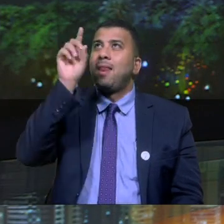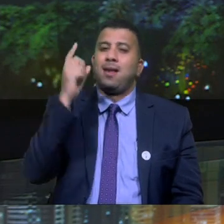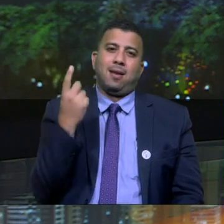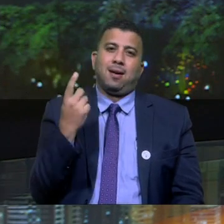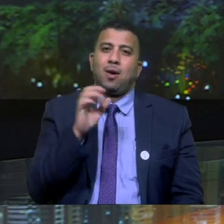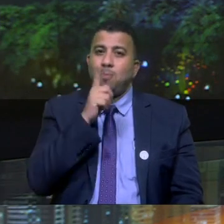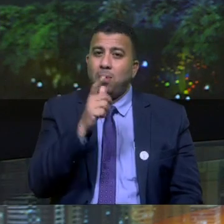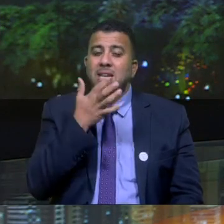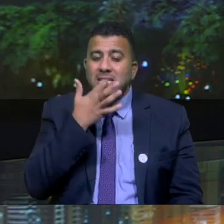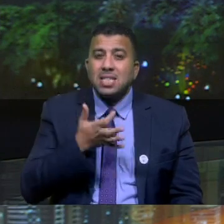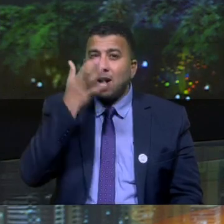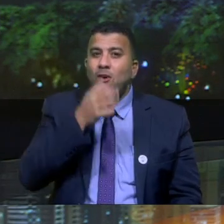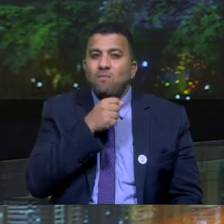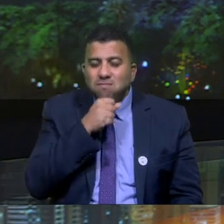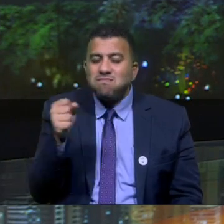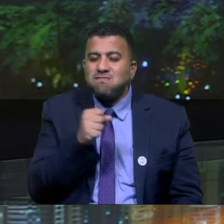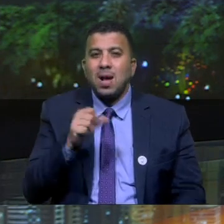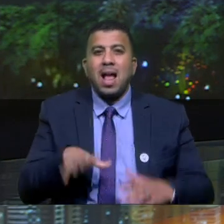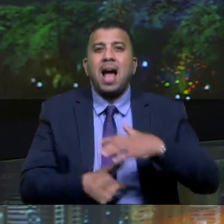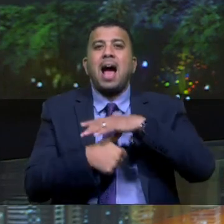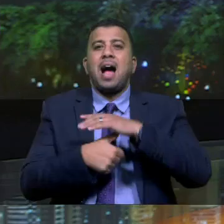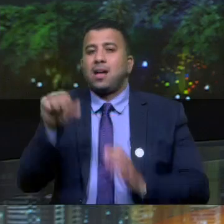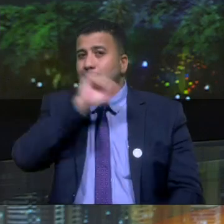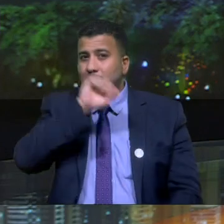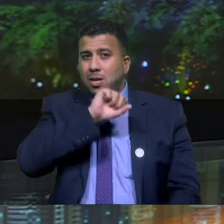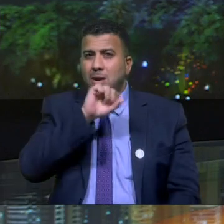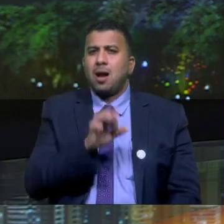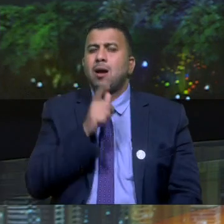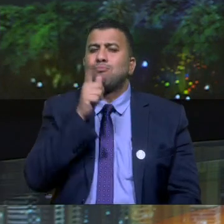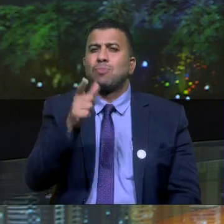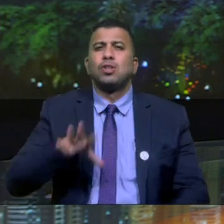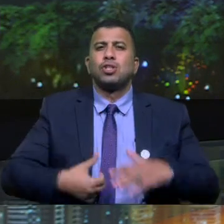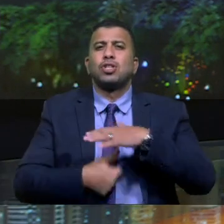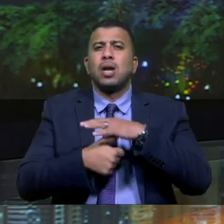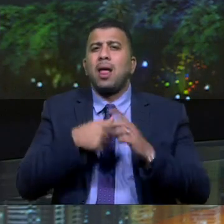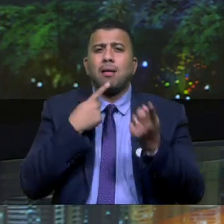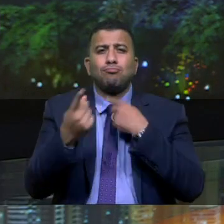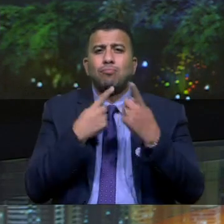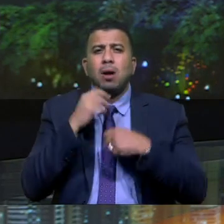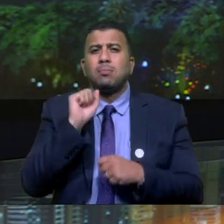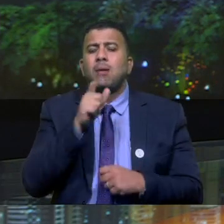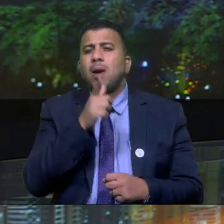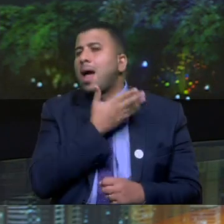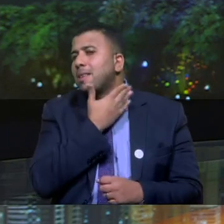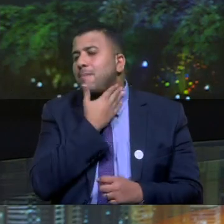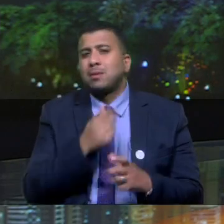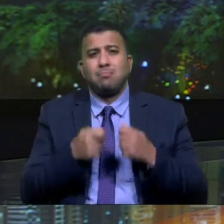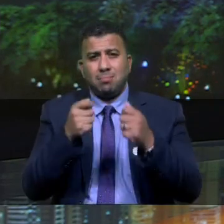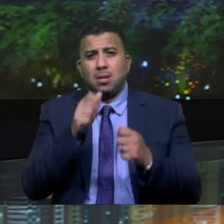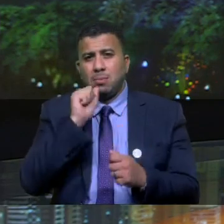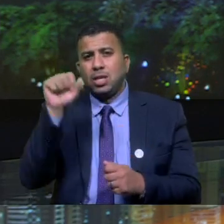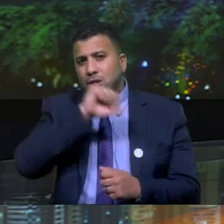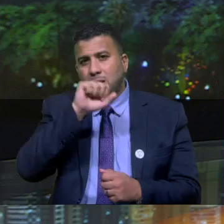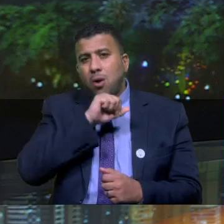ولكبار السن أهمية خاصة لدى صاحب السمو حاكم الشارقة، عبر عنها سموه بالحديث حول أوجه الخدمات التي يتلقونها